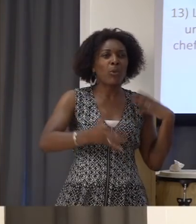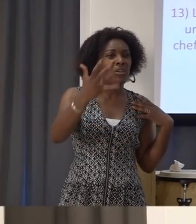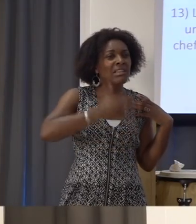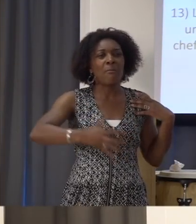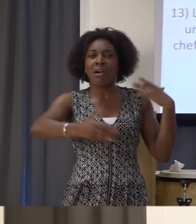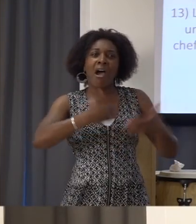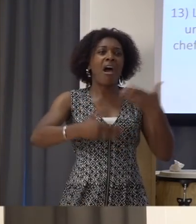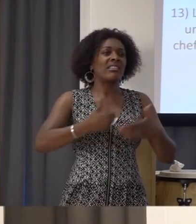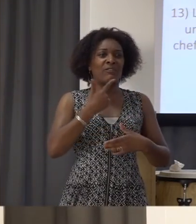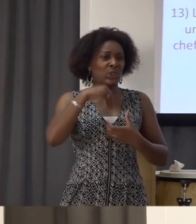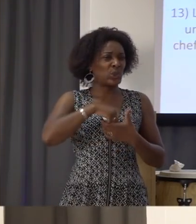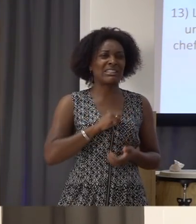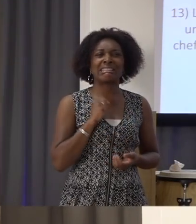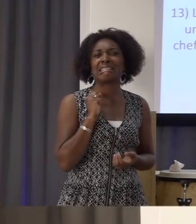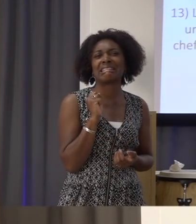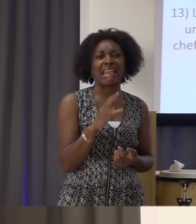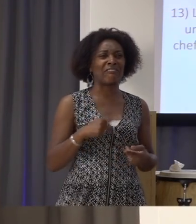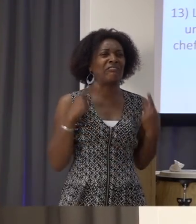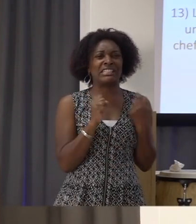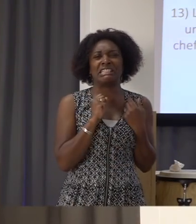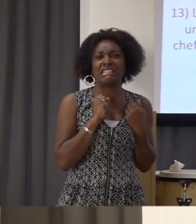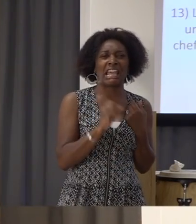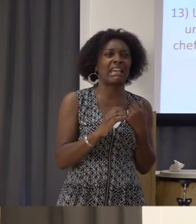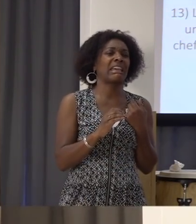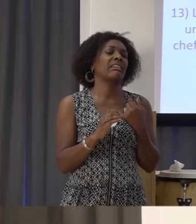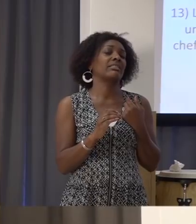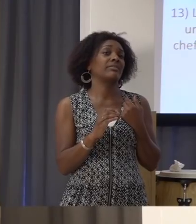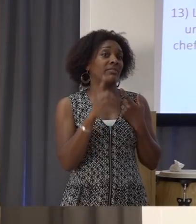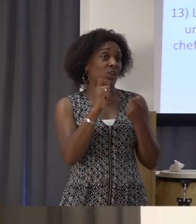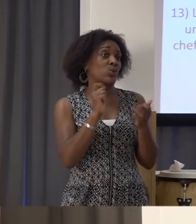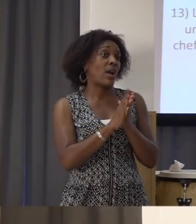Il sera sec, sa vie sera sèche. Alléluia.